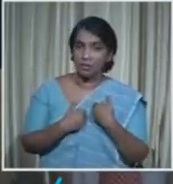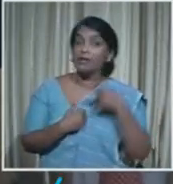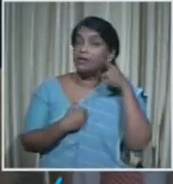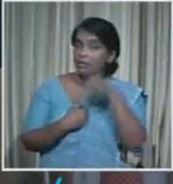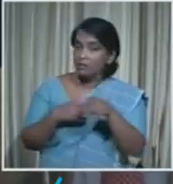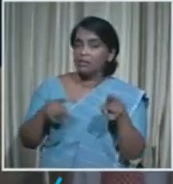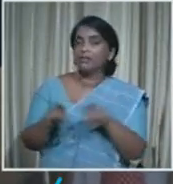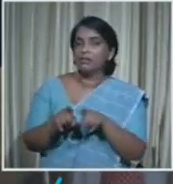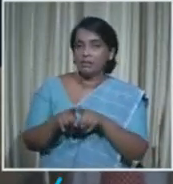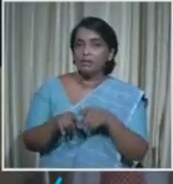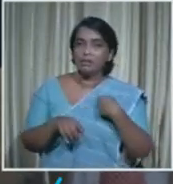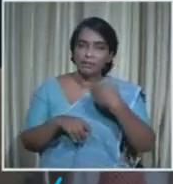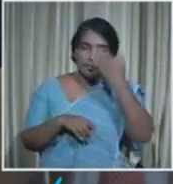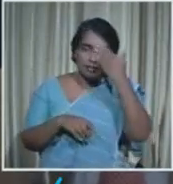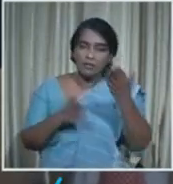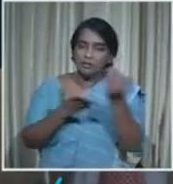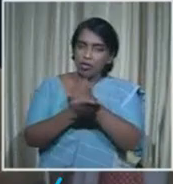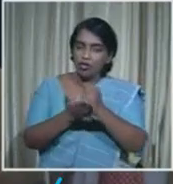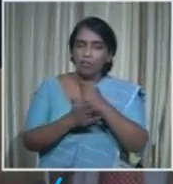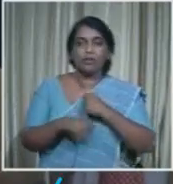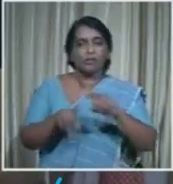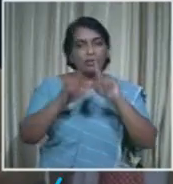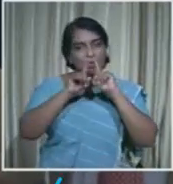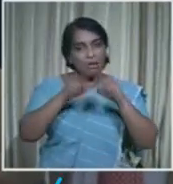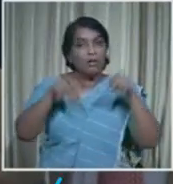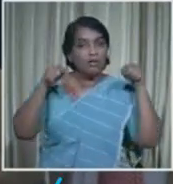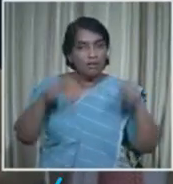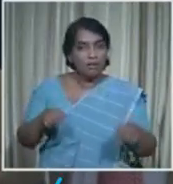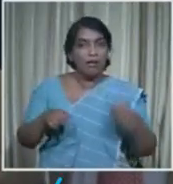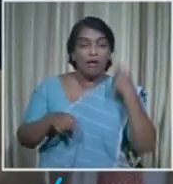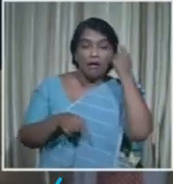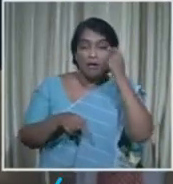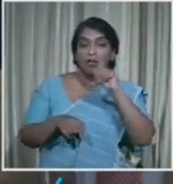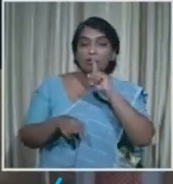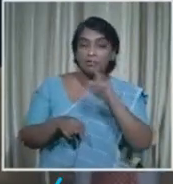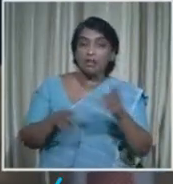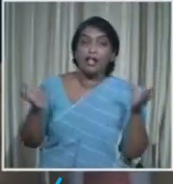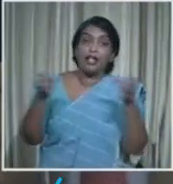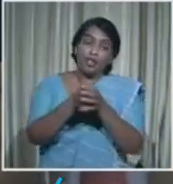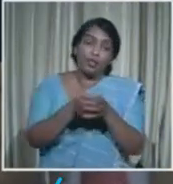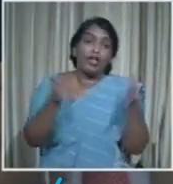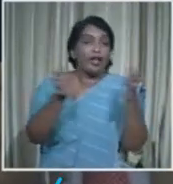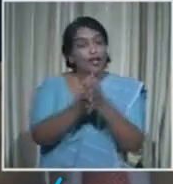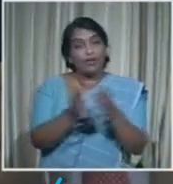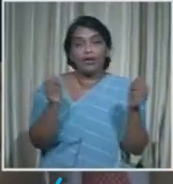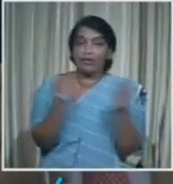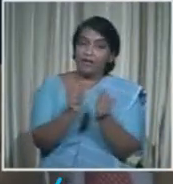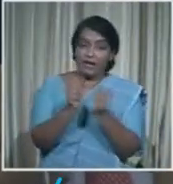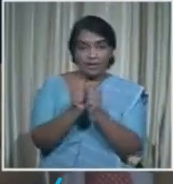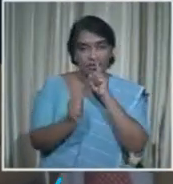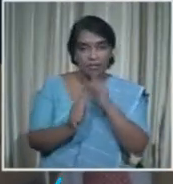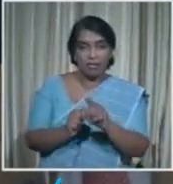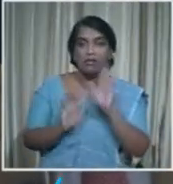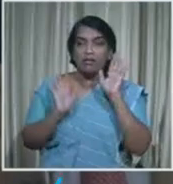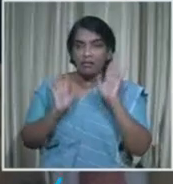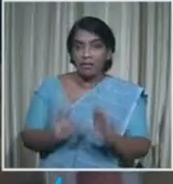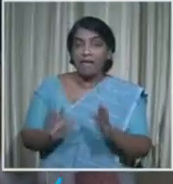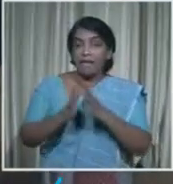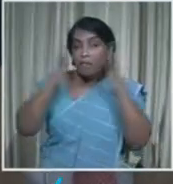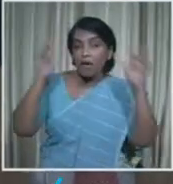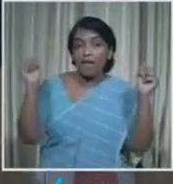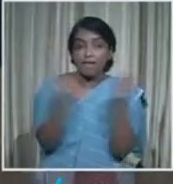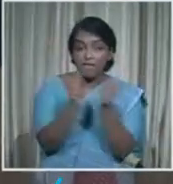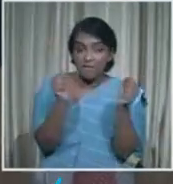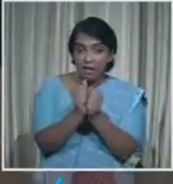නිසා මම තමුන්නාන්සේලා හැමෝගෙම ඉල්ලනවා දැන් මෙතන යෝජනා කරා එකතු වෙන්න එකතු වෙලා වැඩ කරමු කියලා. හැබැයි වැරදි ගොඩක්